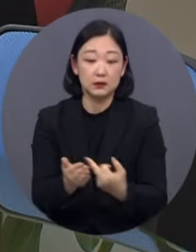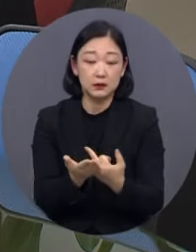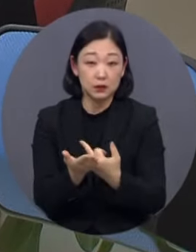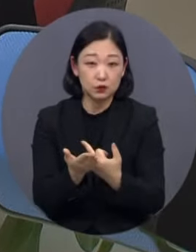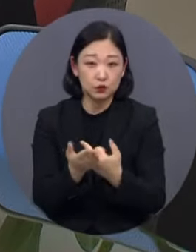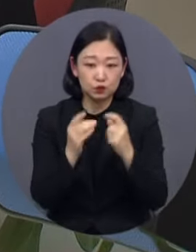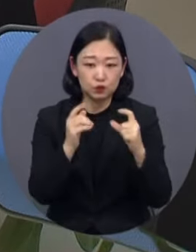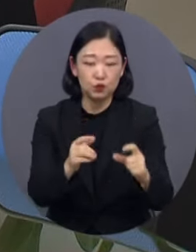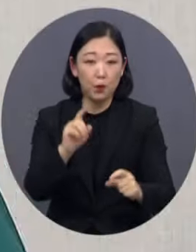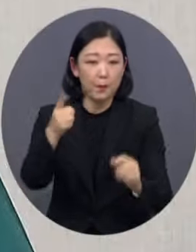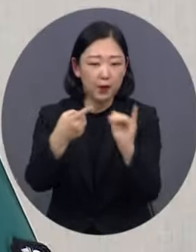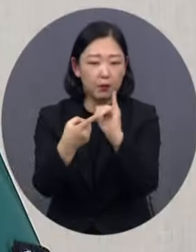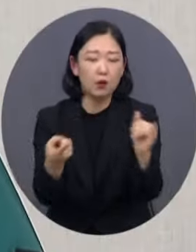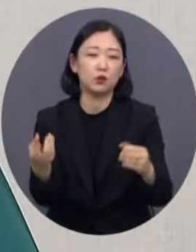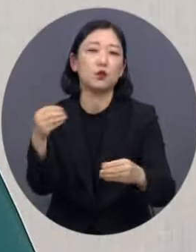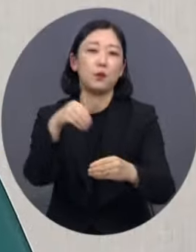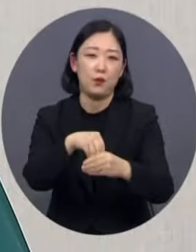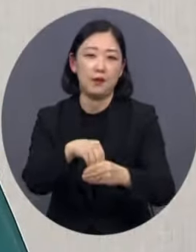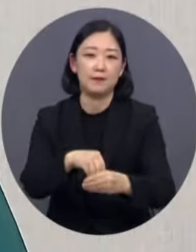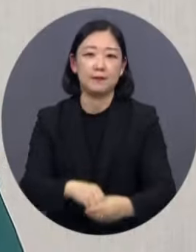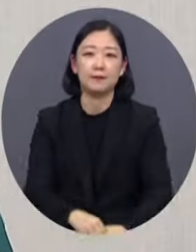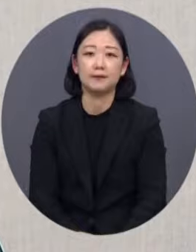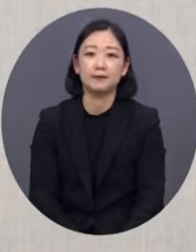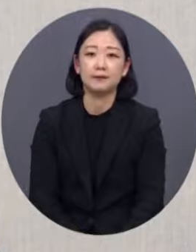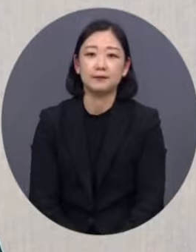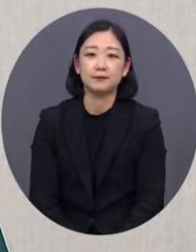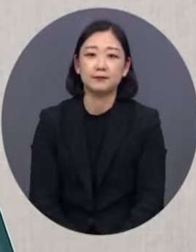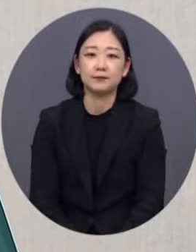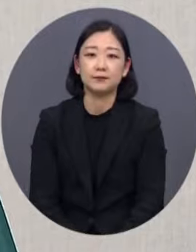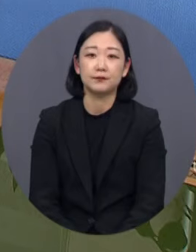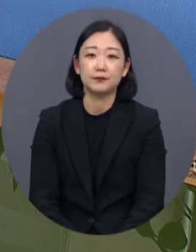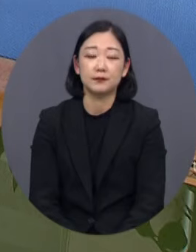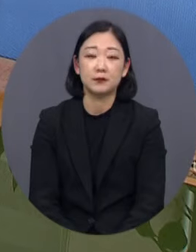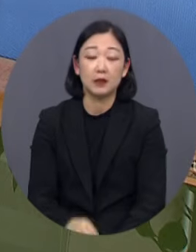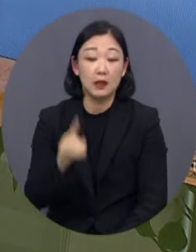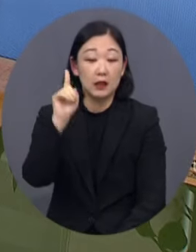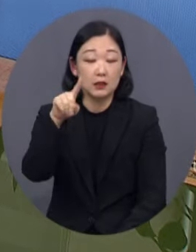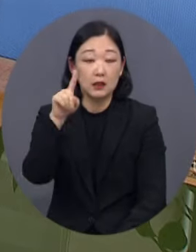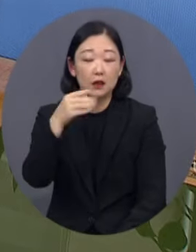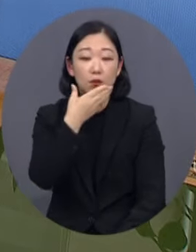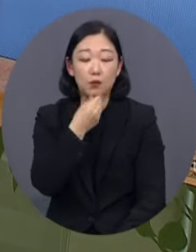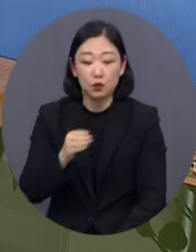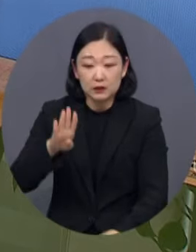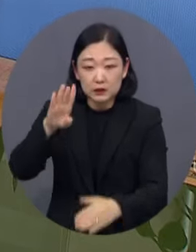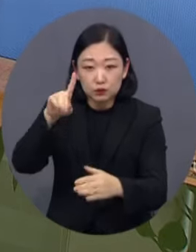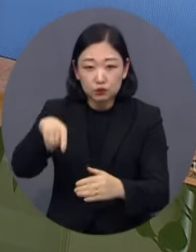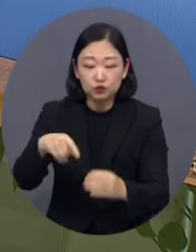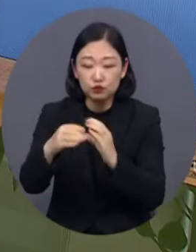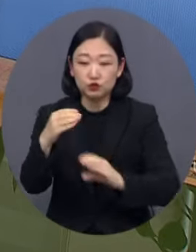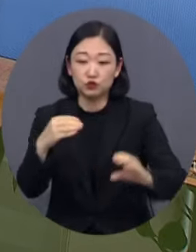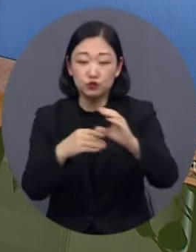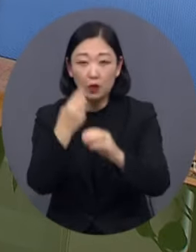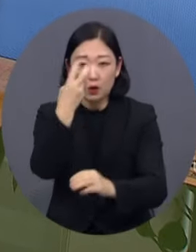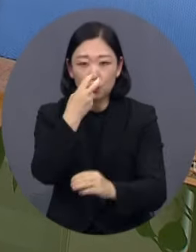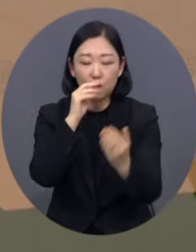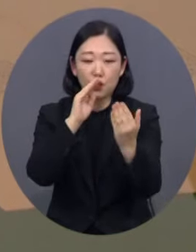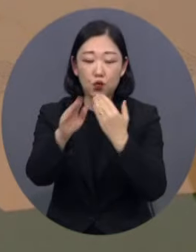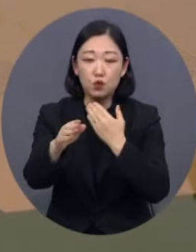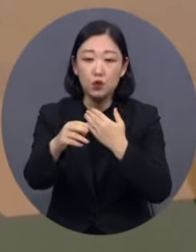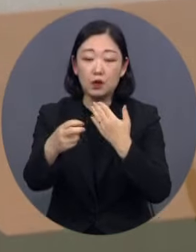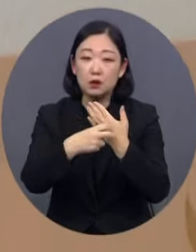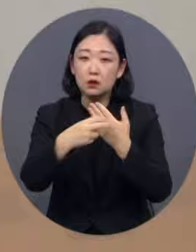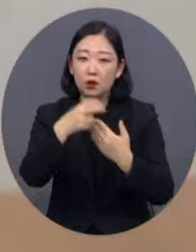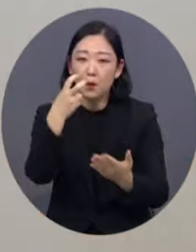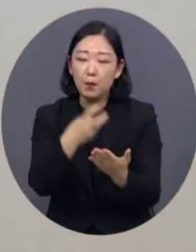전공이 100여 명이 대상에 포함됐습니다. 제주도도 내일 복지부와 추가 현장 조사를 거친 뒤 의료법 위반